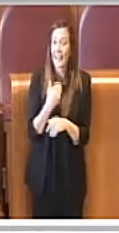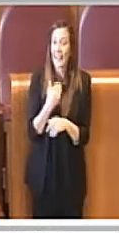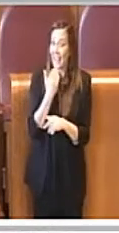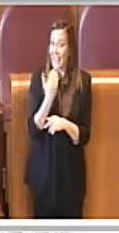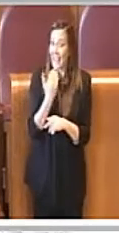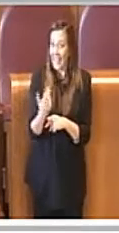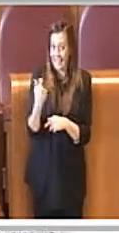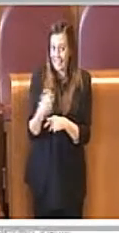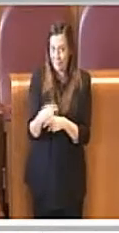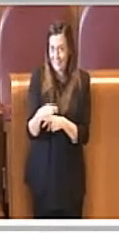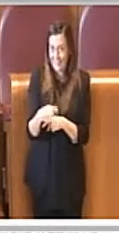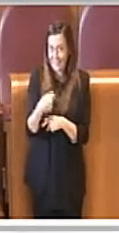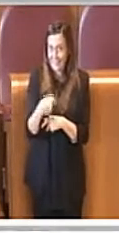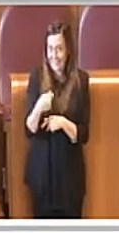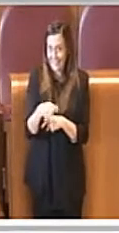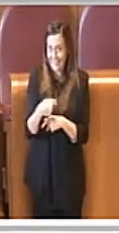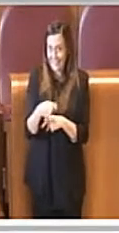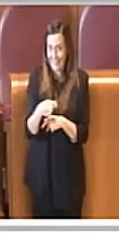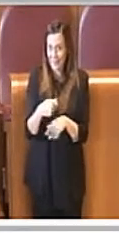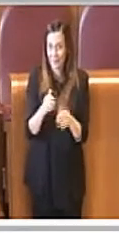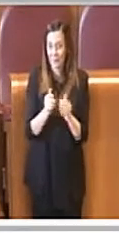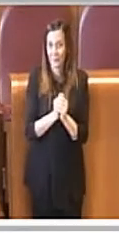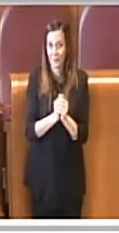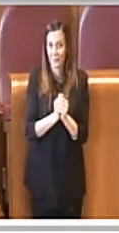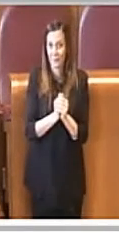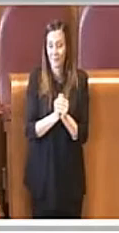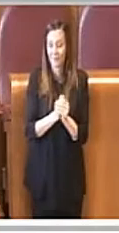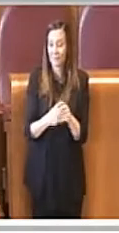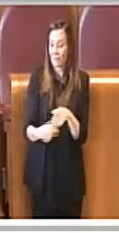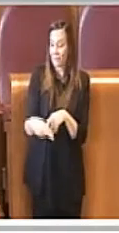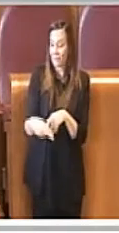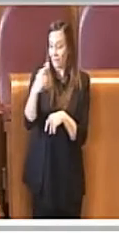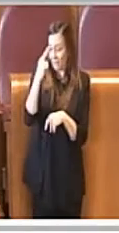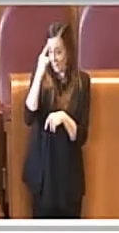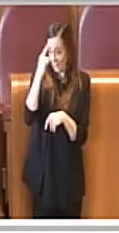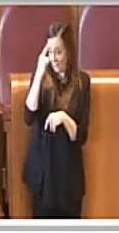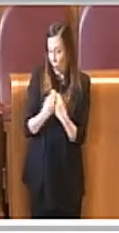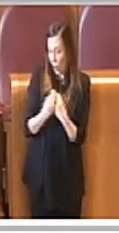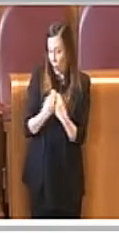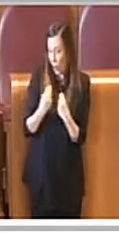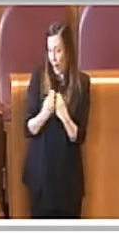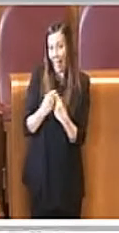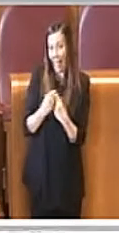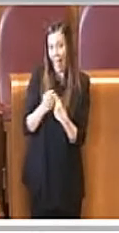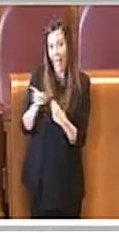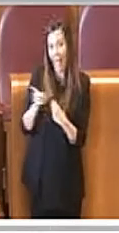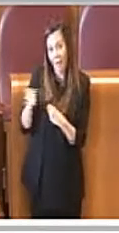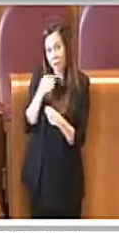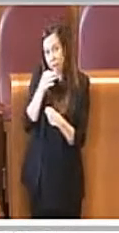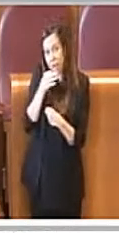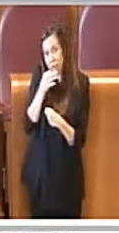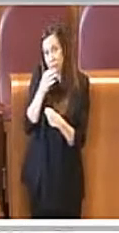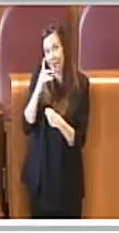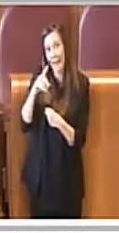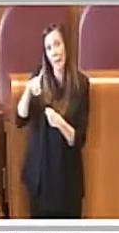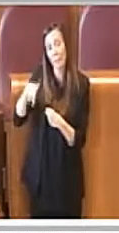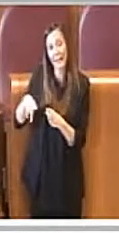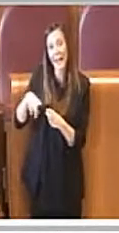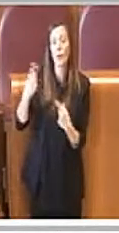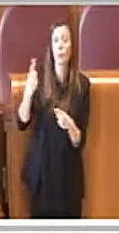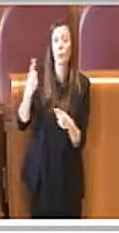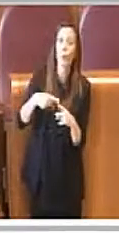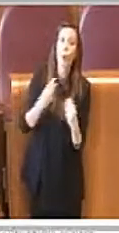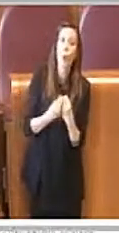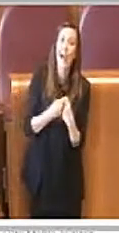Grazie Presidente. Allora, è stato ricordato sia dal collega De Priamo che dalla collega Baglio